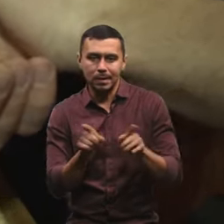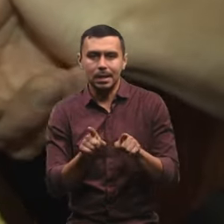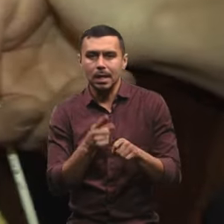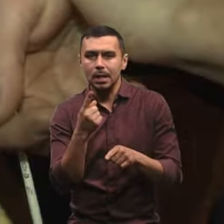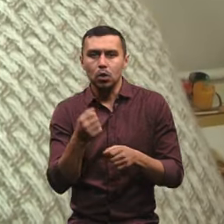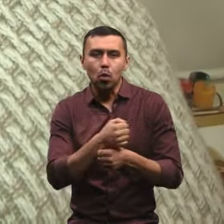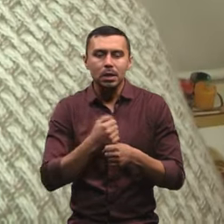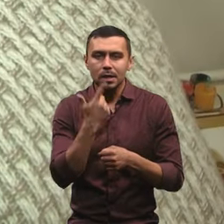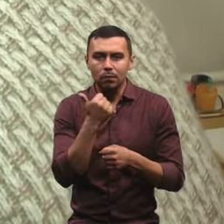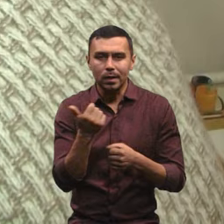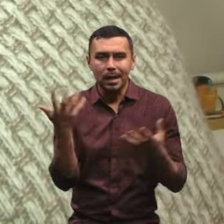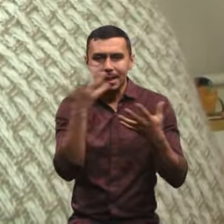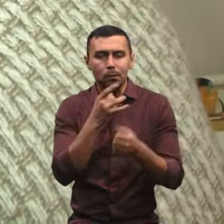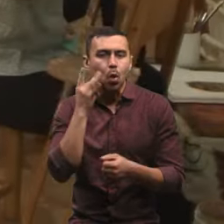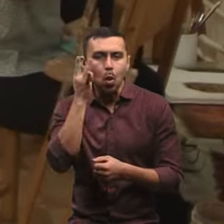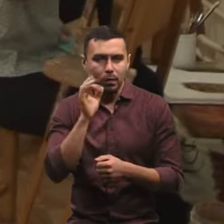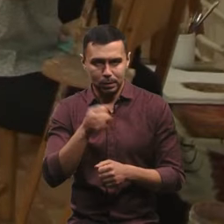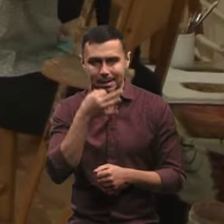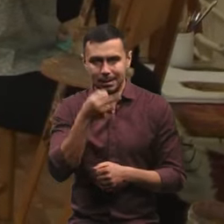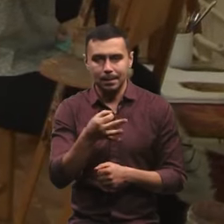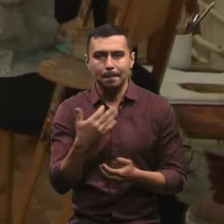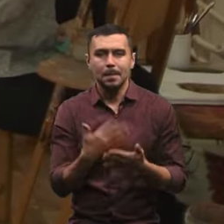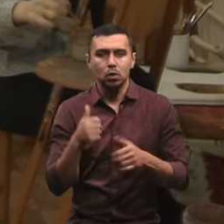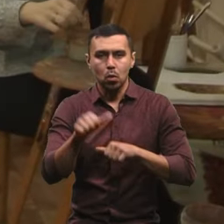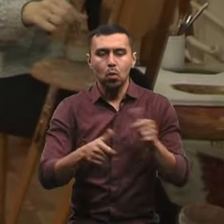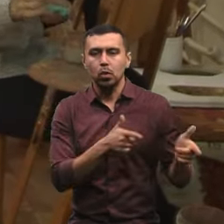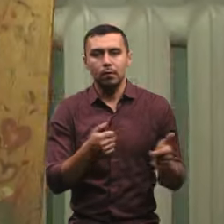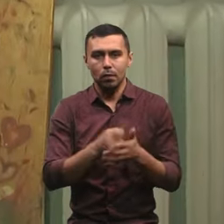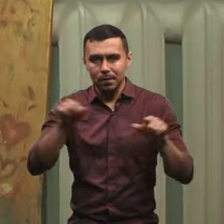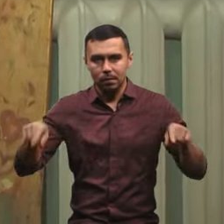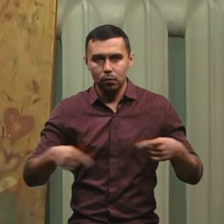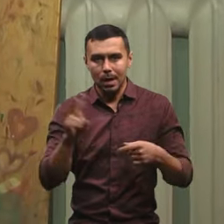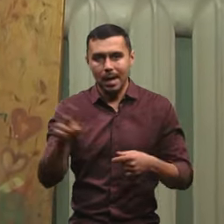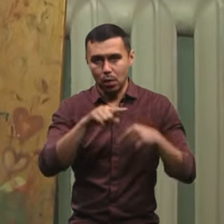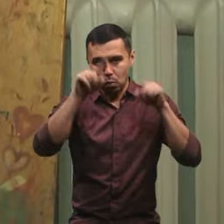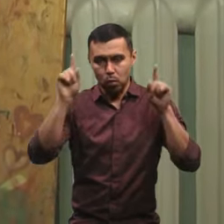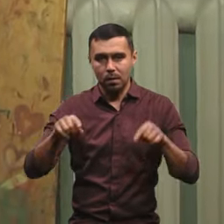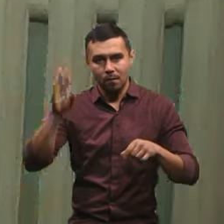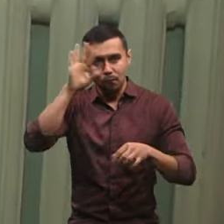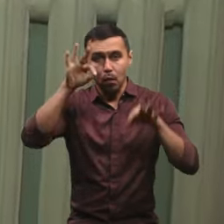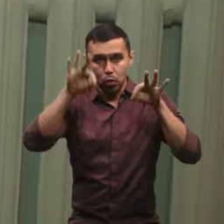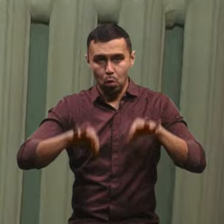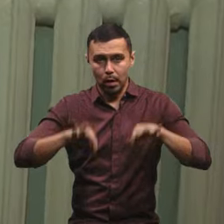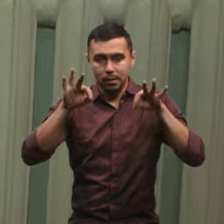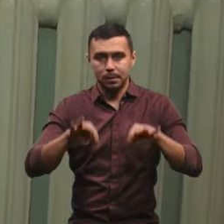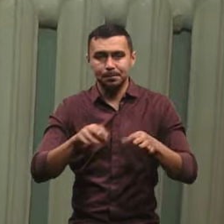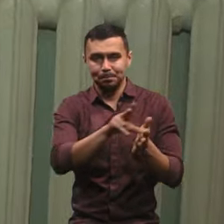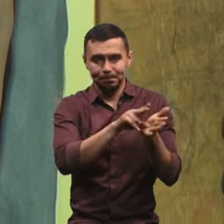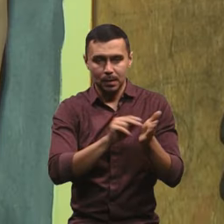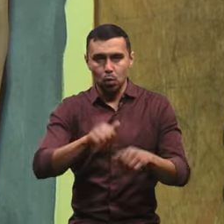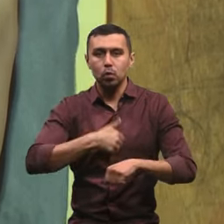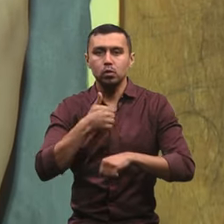коричнево-червоний, скажімо так, темно-оранжевий, можна сказати. Близько року готувалася до відтворення ікони Водохреща Вікторія Терлецька. Репродукцію та